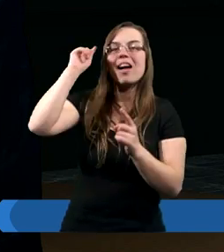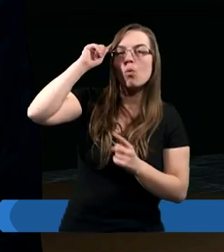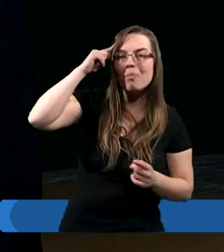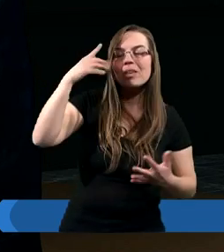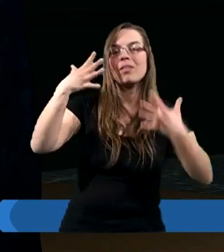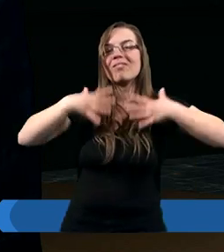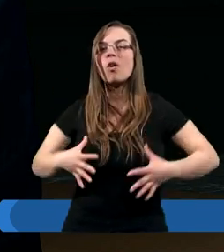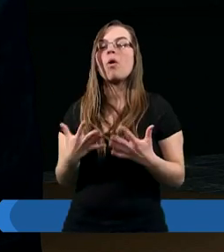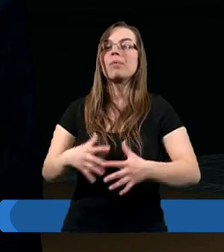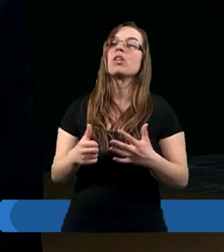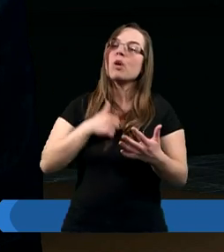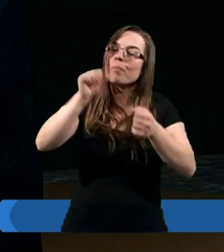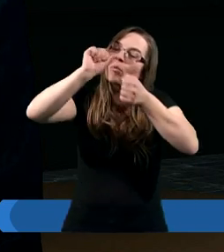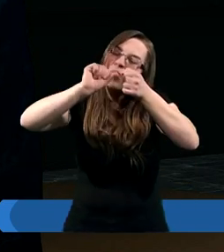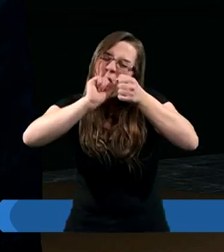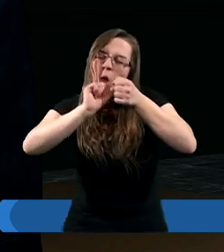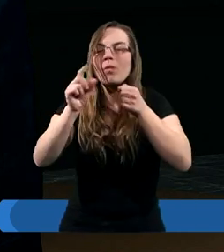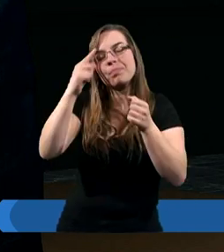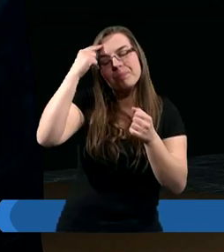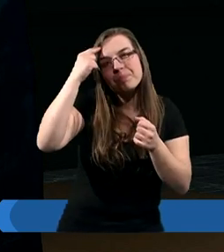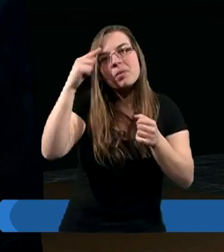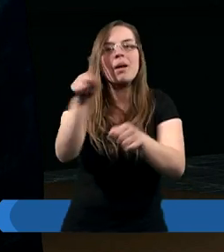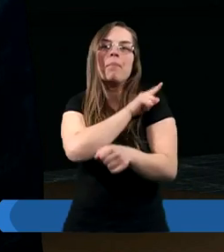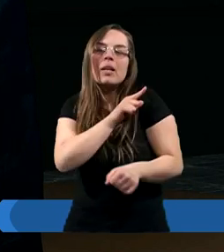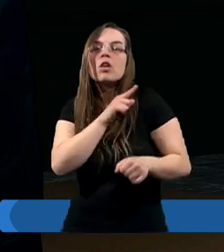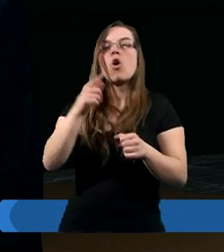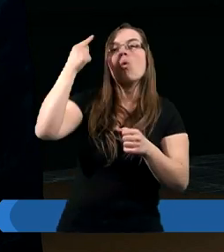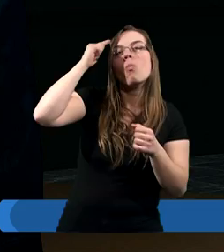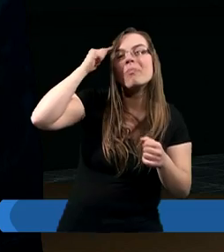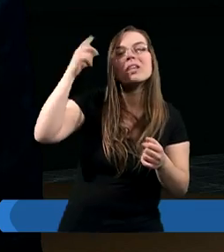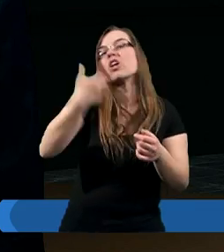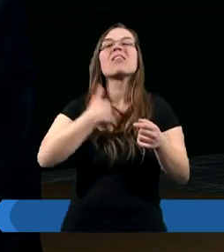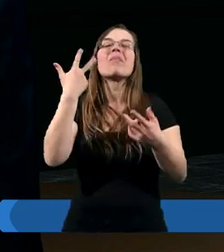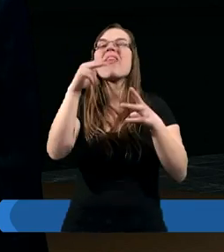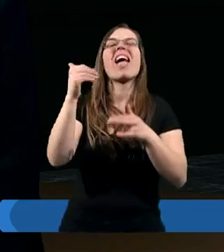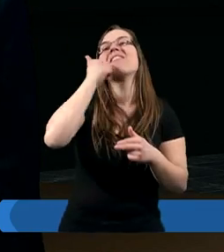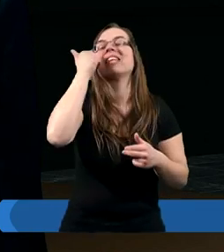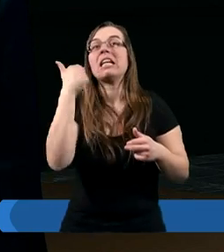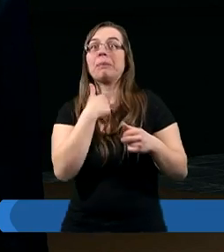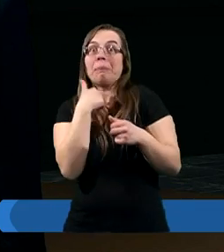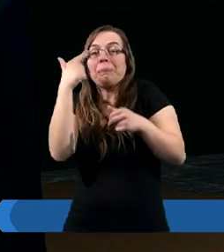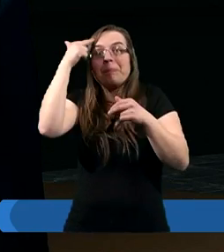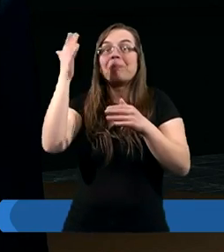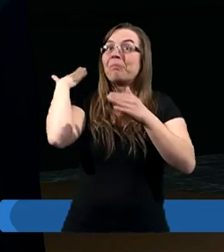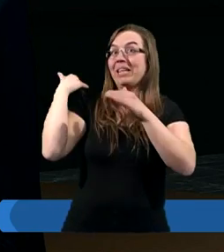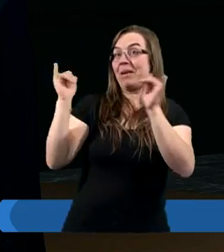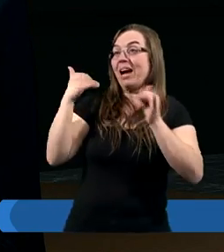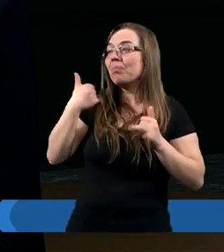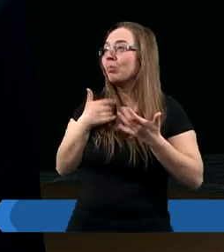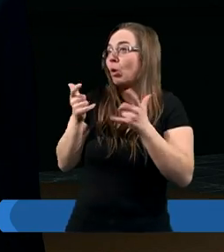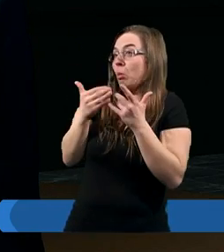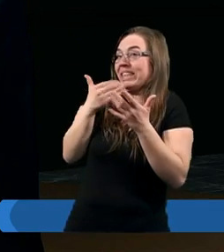Abyśmy mogli kontrolować nasze myśli. Nie musieli wstydzić się tego, że na przykład byliśmy na imprezie i nie pamiętamy, co się tam